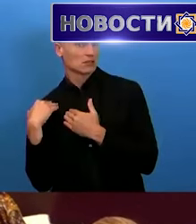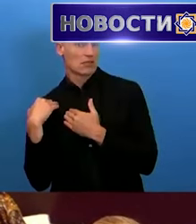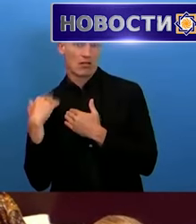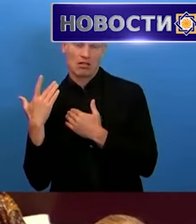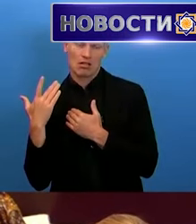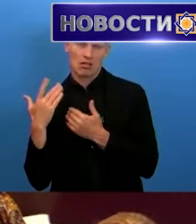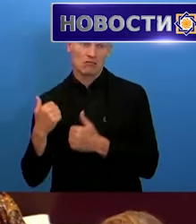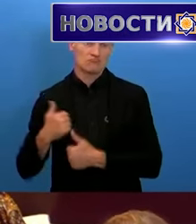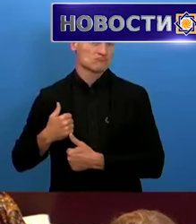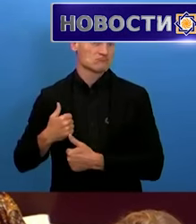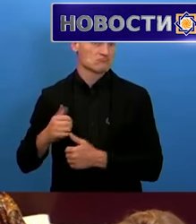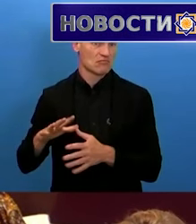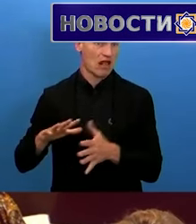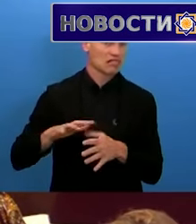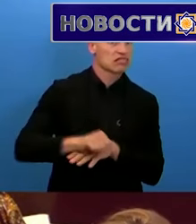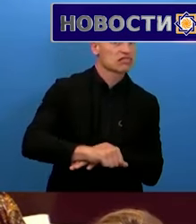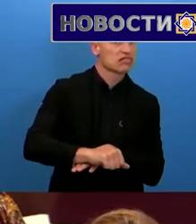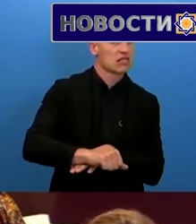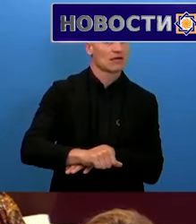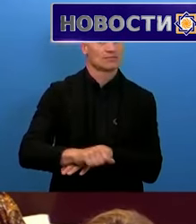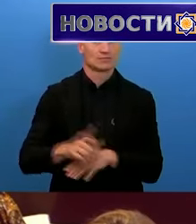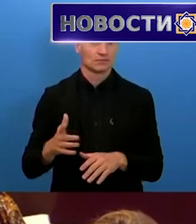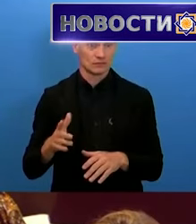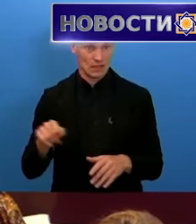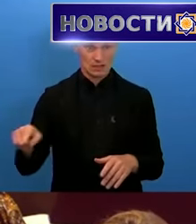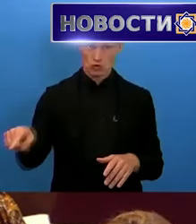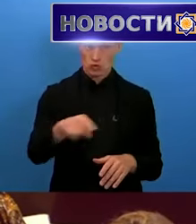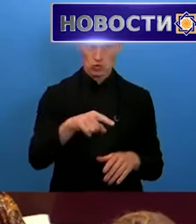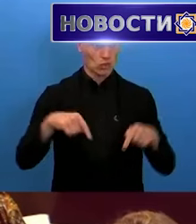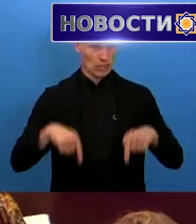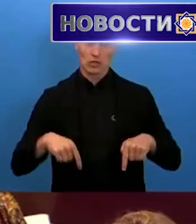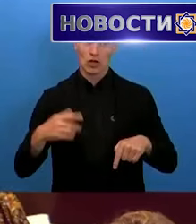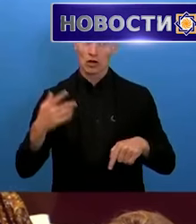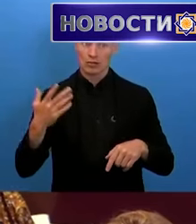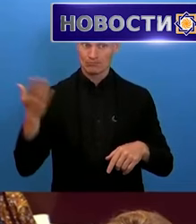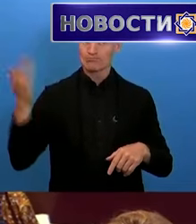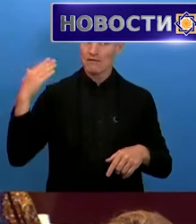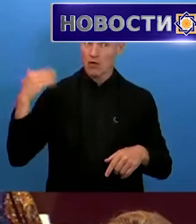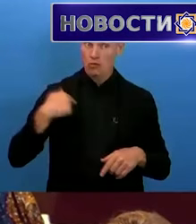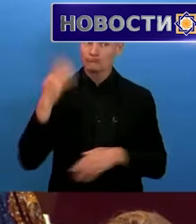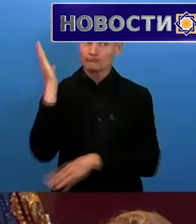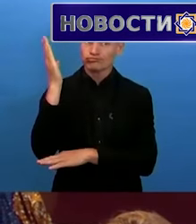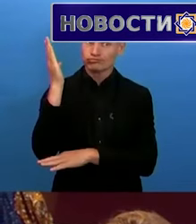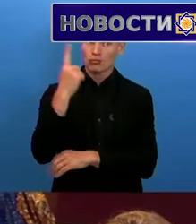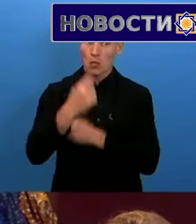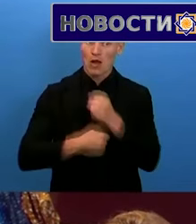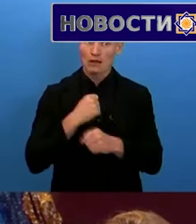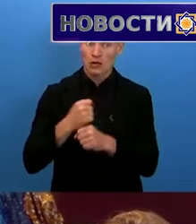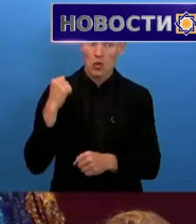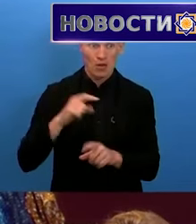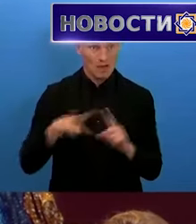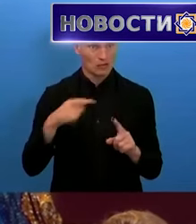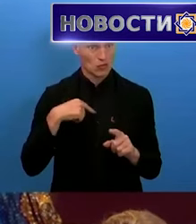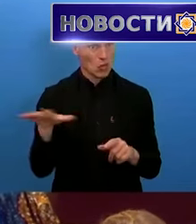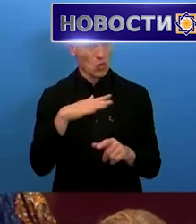здесь сегодня, в прошлом году были непосредственными свидетелями моей жалобы и этнической чистки моего населения в Арцахе, которая